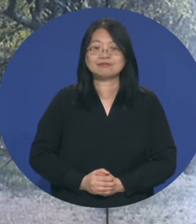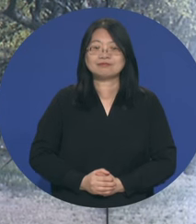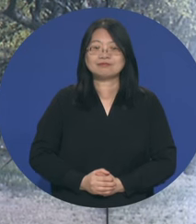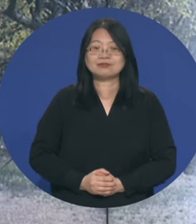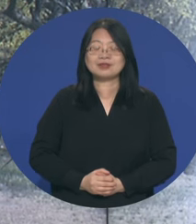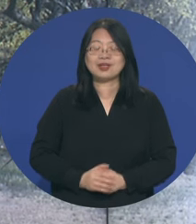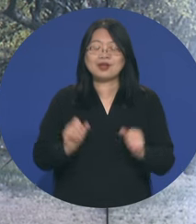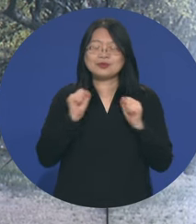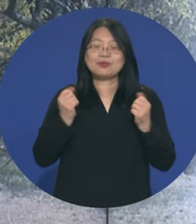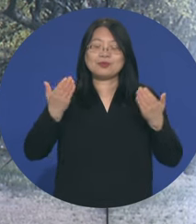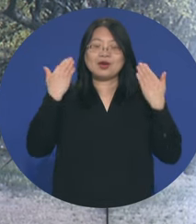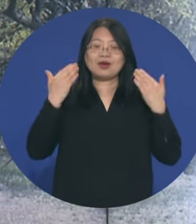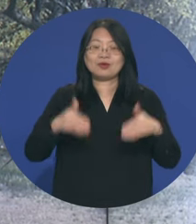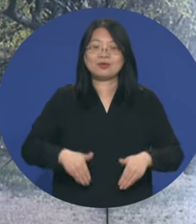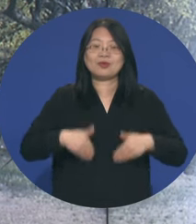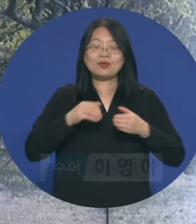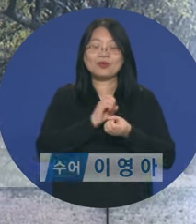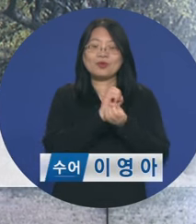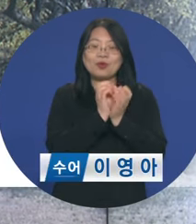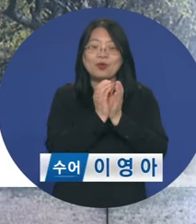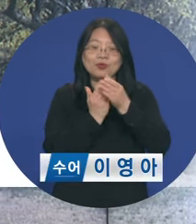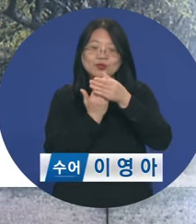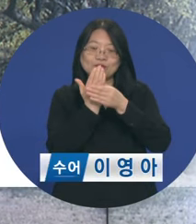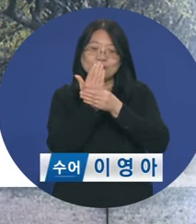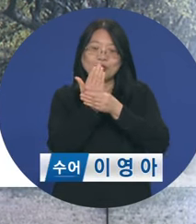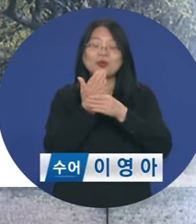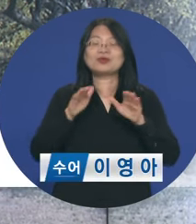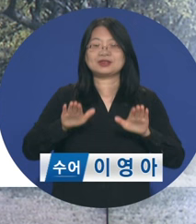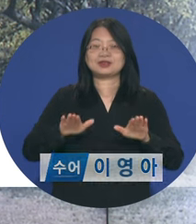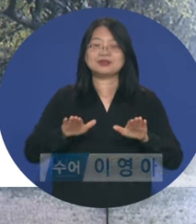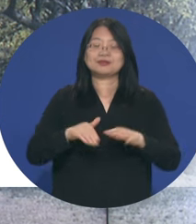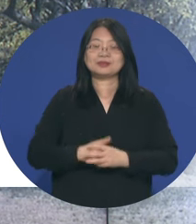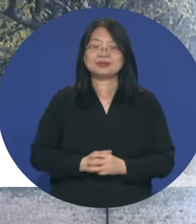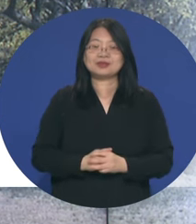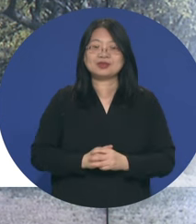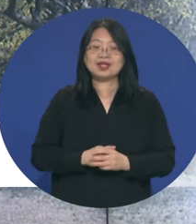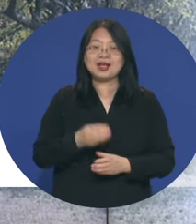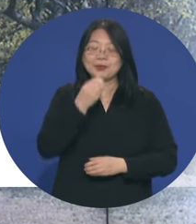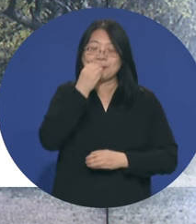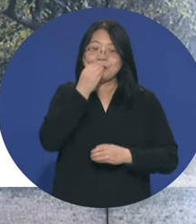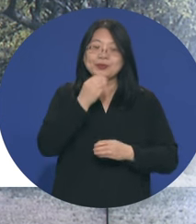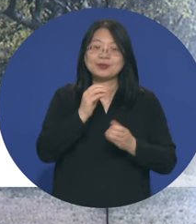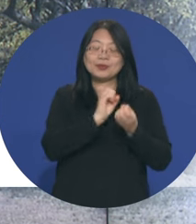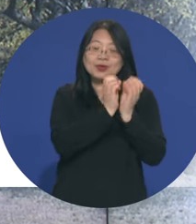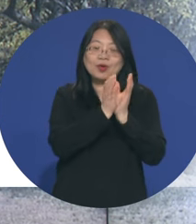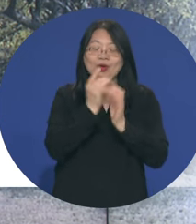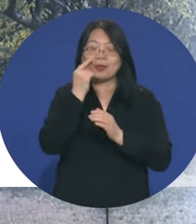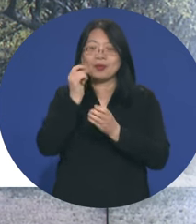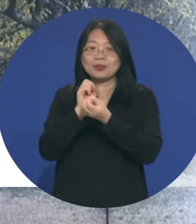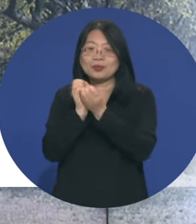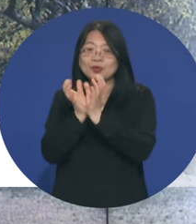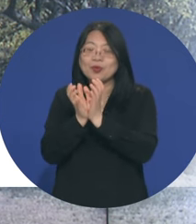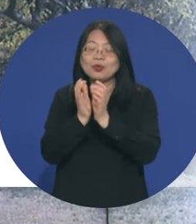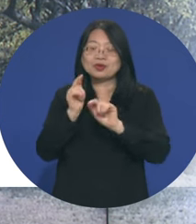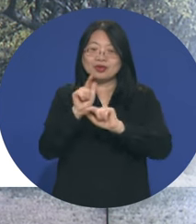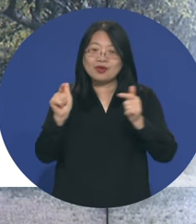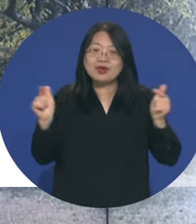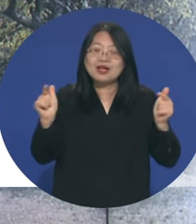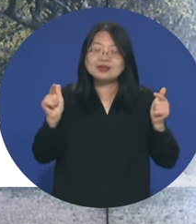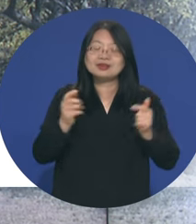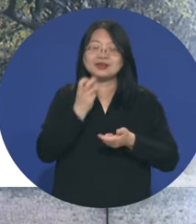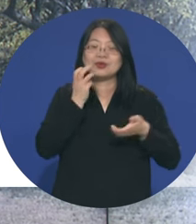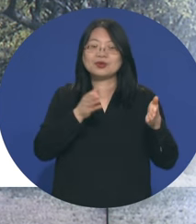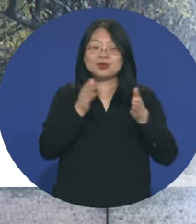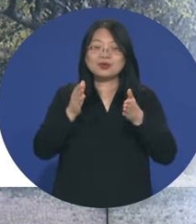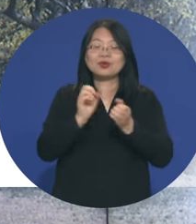추위를 이겨낸 봄꽃이 조금씩 모습을 드러내는 요즘입니다. 진달래부터 벚꽃까지 경기도에서도 꽃축제가 하나둘